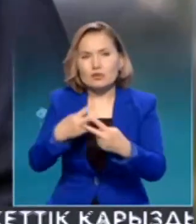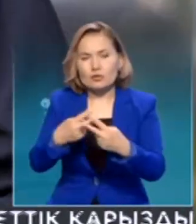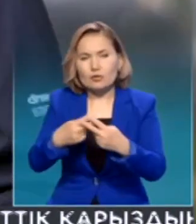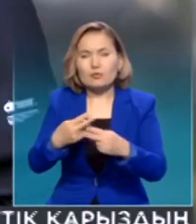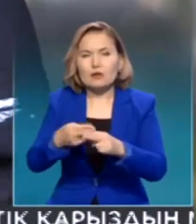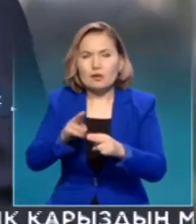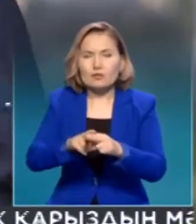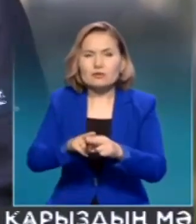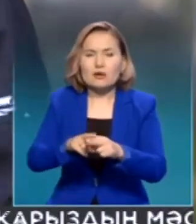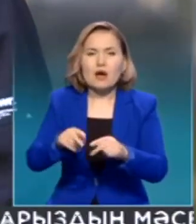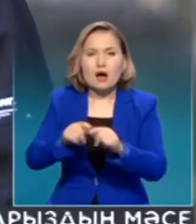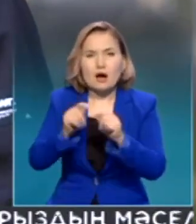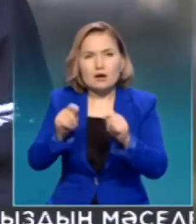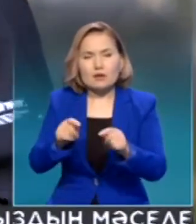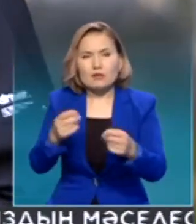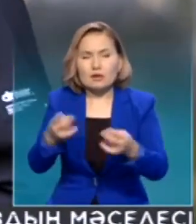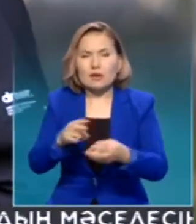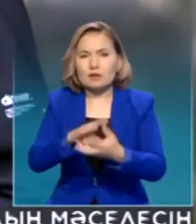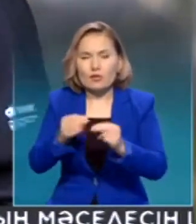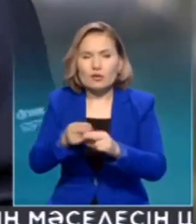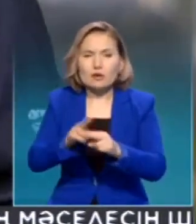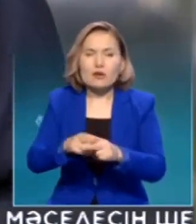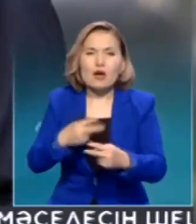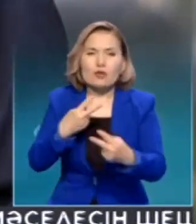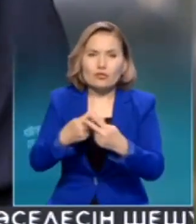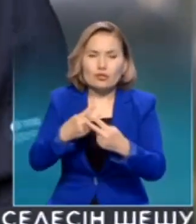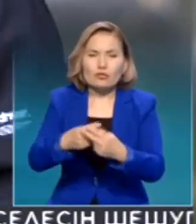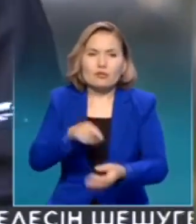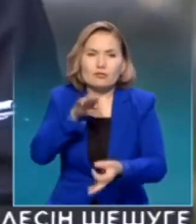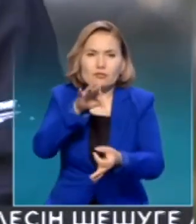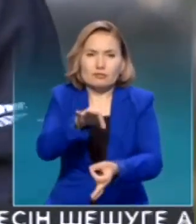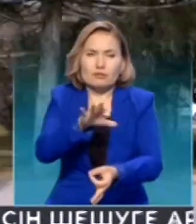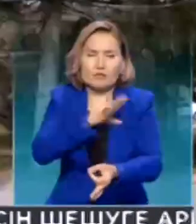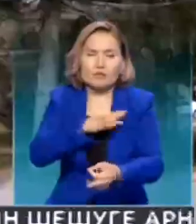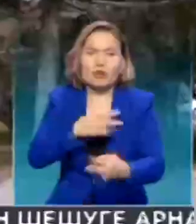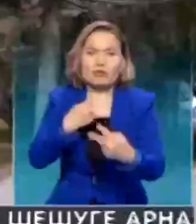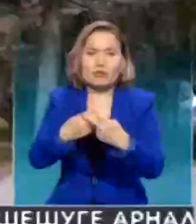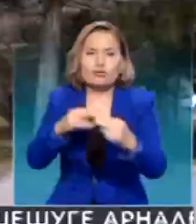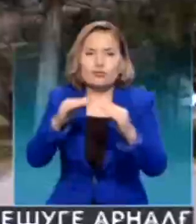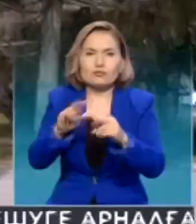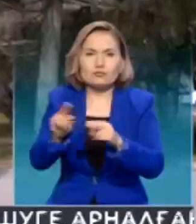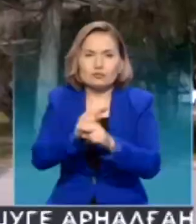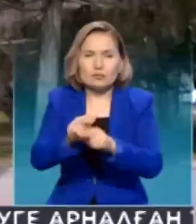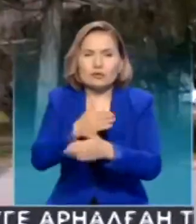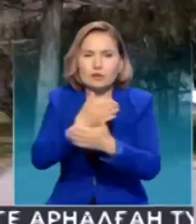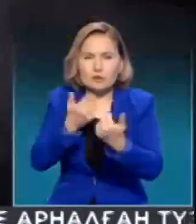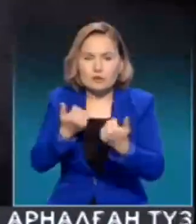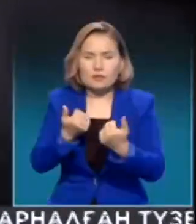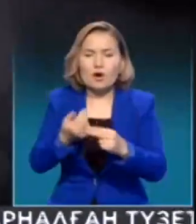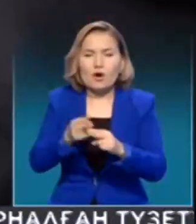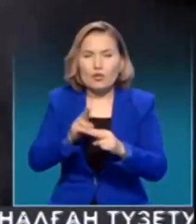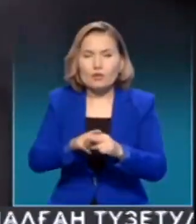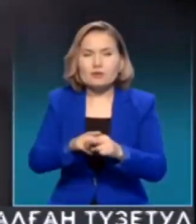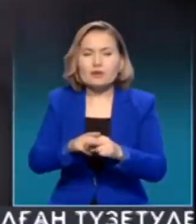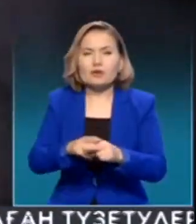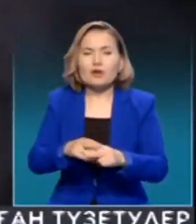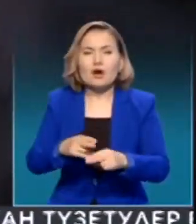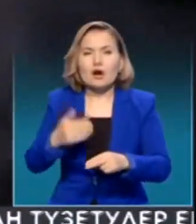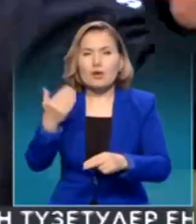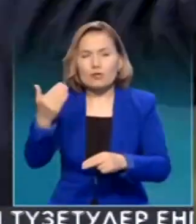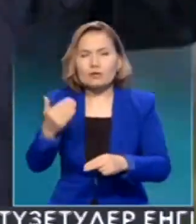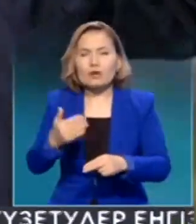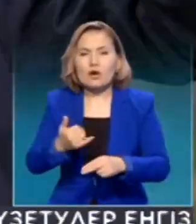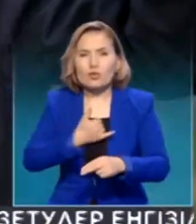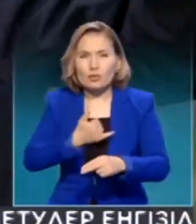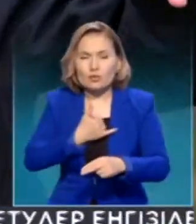бизнеске, халыққа қажетті ұйымдастырсын. Мысалы, біздің ұсынысымыз бірінші ол жерде неге коммуналдық базар ұйымдастырмасқа? Екінші ұлттық гвардия